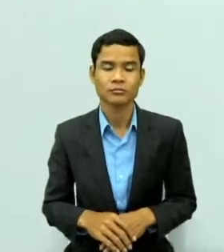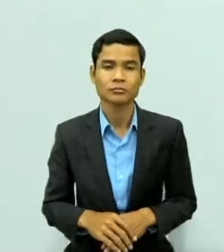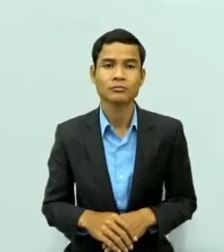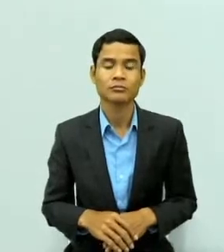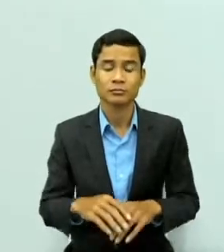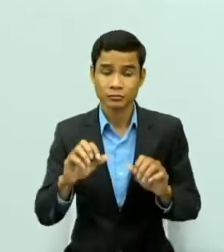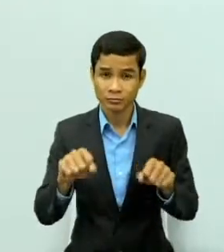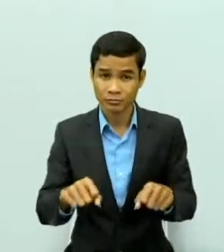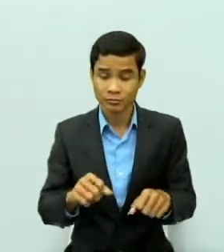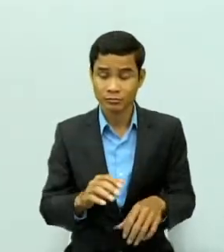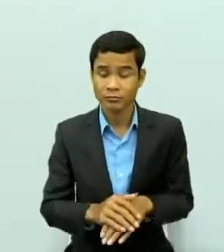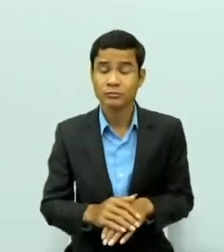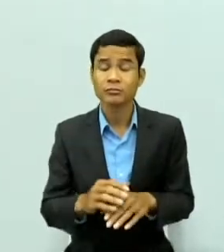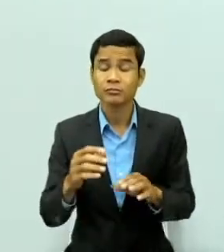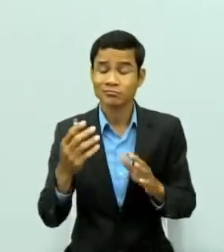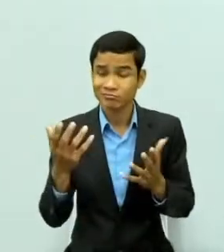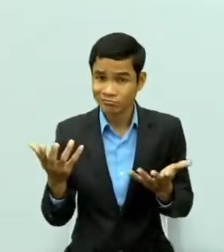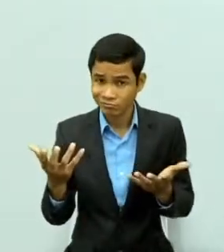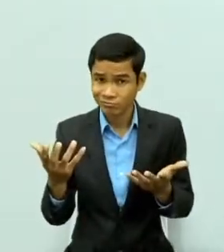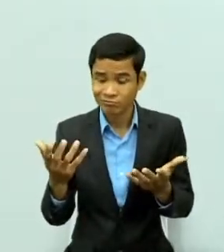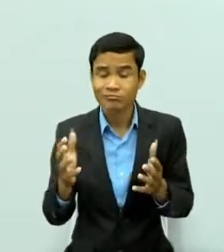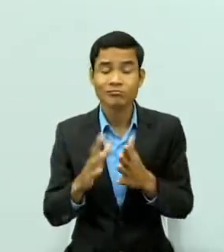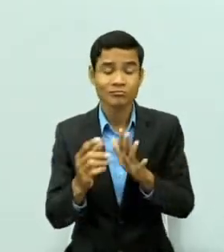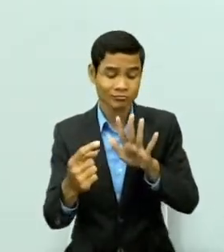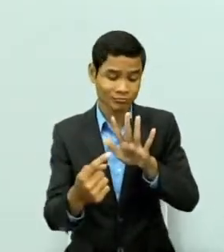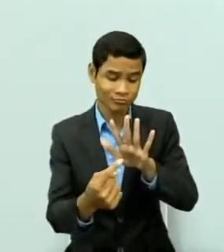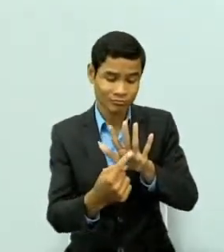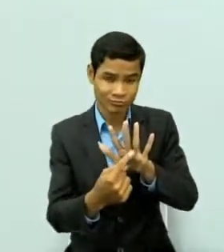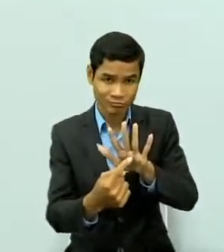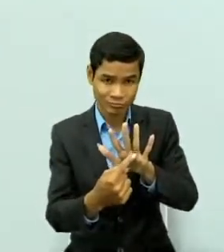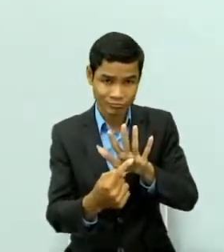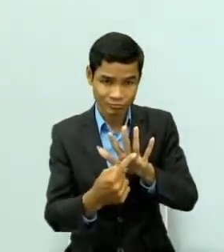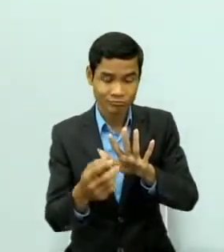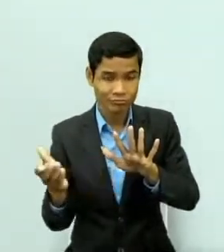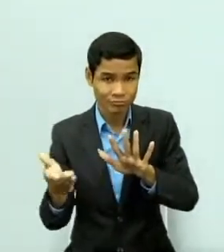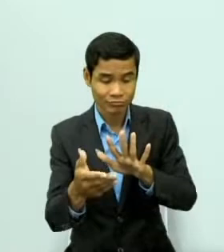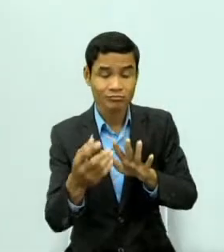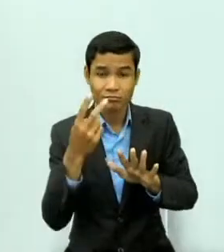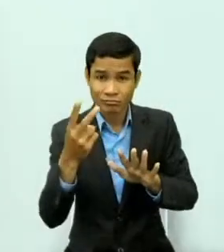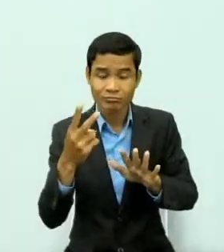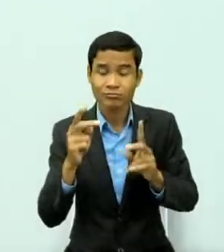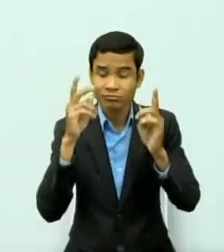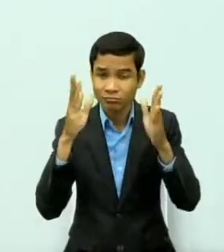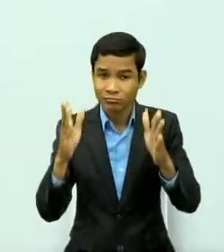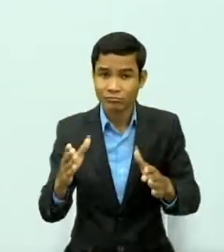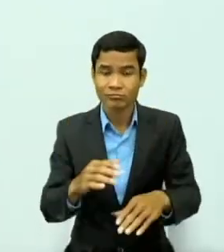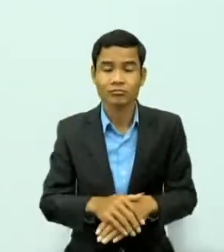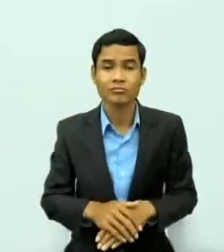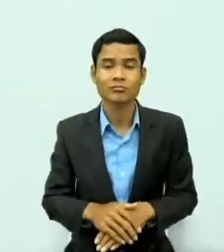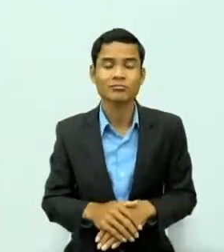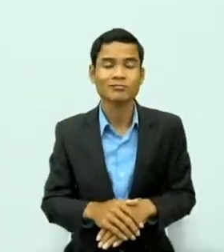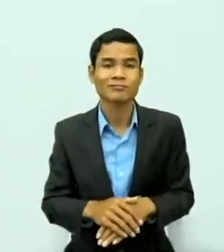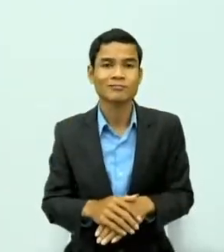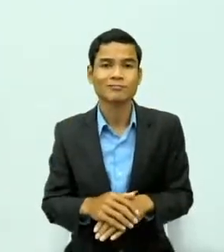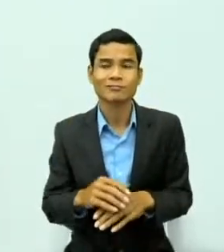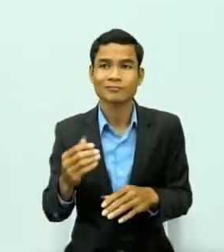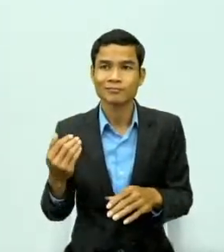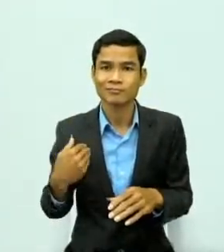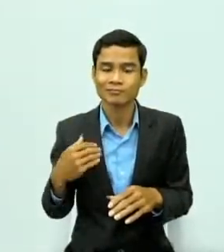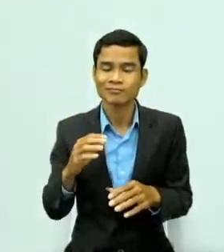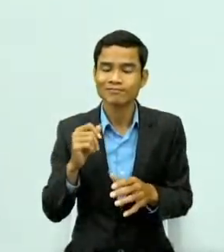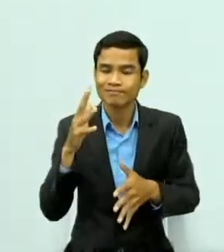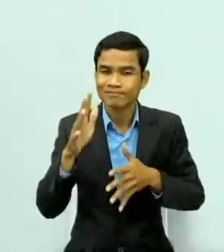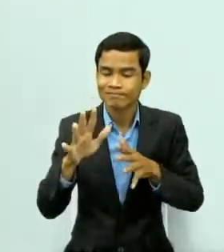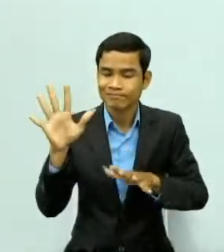ចានេះគឺស្រៈស្រៈអ៊ូកូនណាចាស្រៈអ៊ូកូនមើលម្នាក់គ្រូអ្នកគ្រូនឹងធ្វើកាយវិការជូនកូ